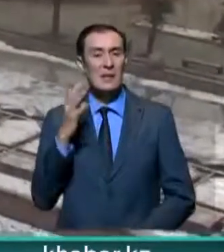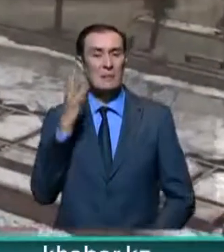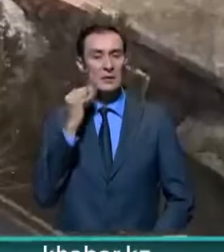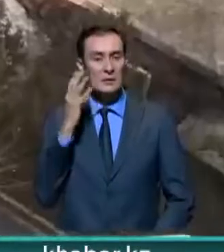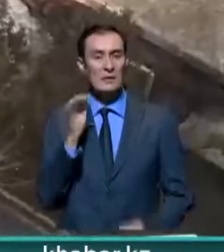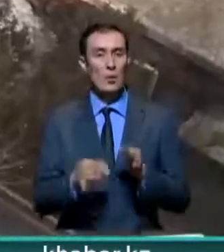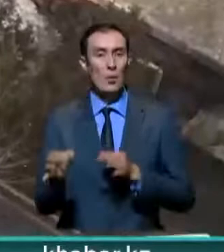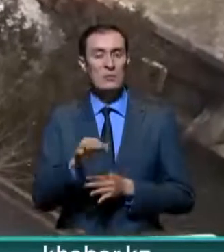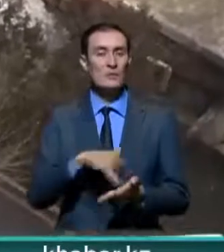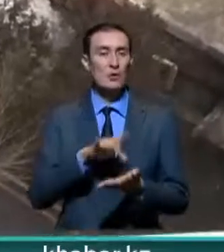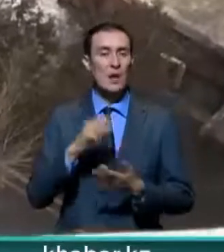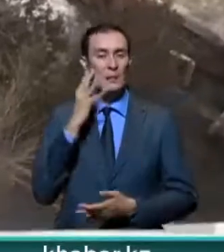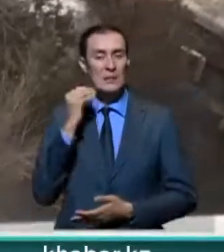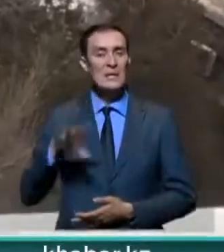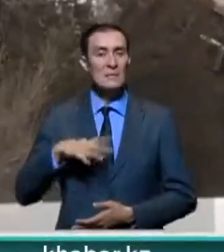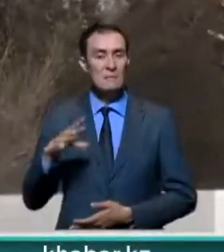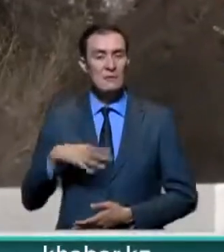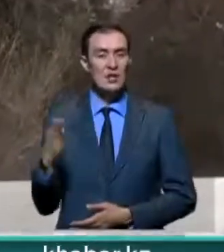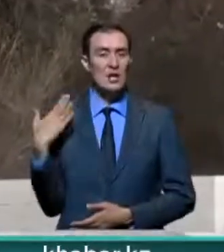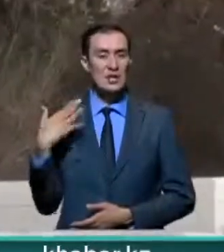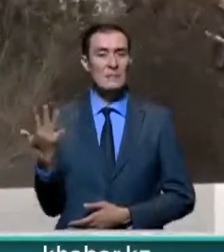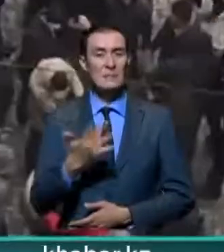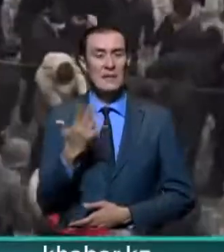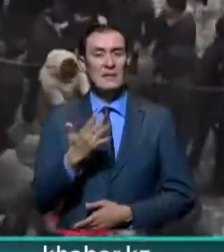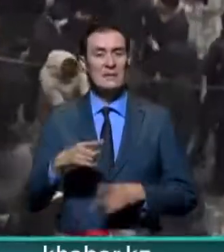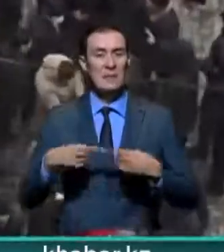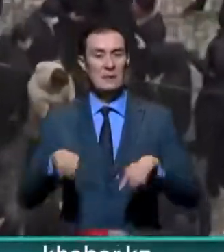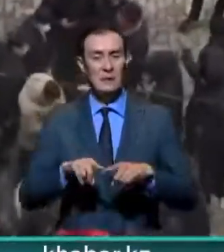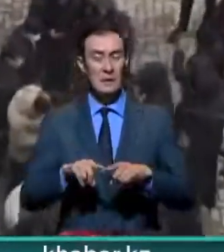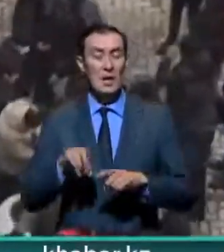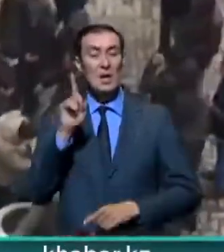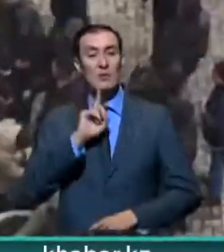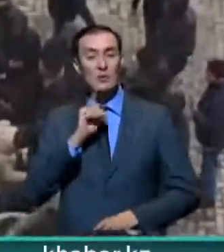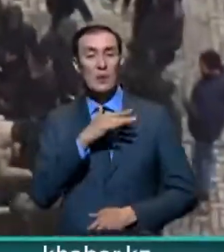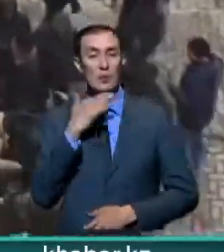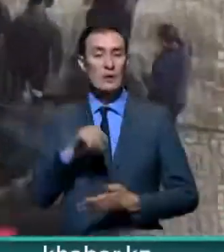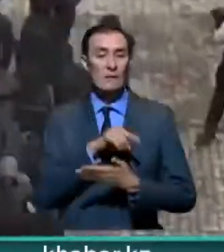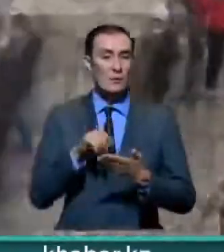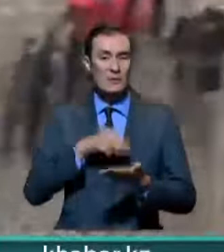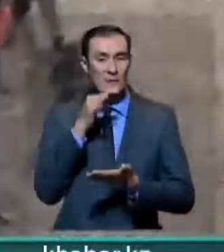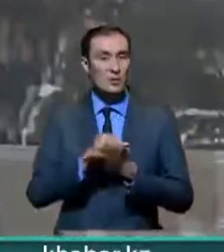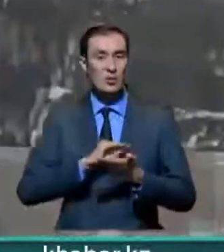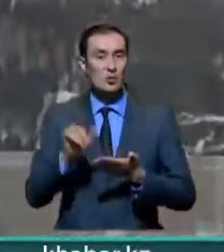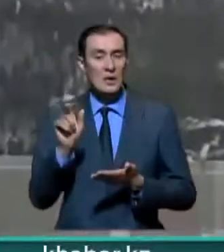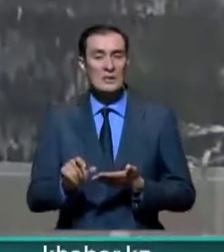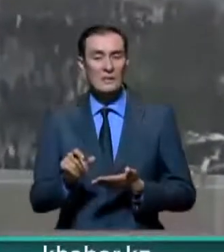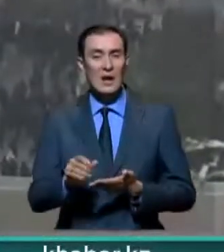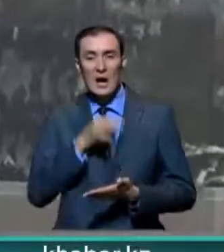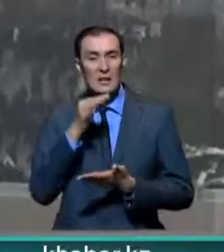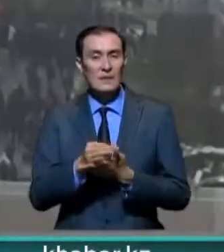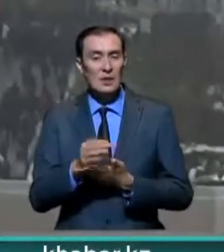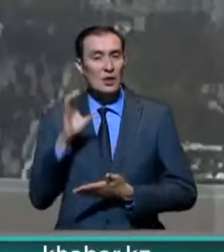Алматинской областей, города Алматы и бывший начальник 5-го департамента. Впрочем, на многие вопросы ответов журналисты так и не получили.